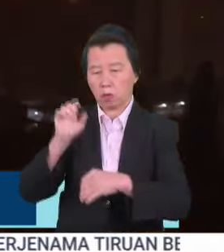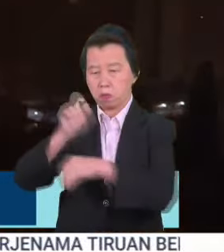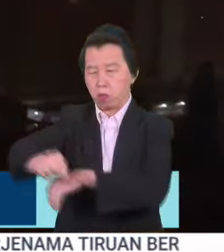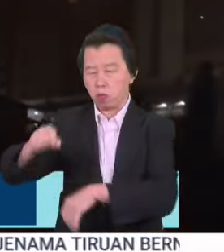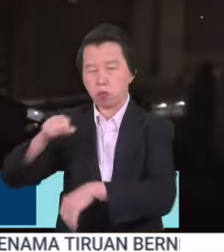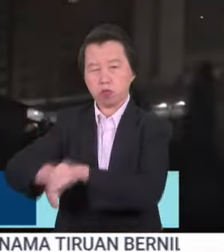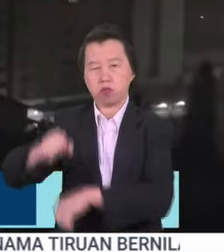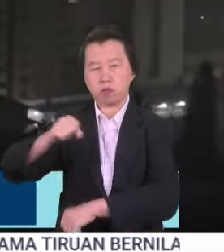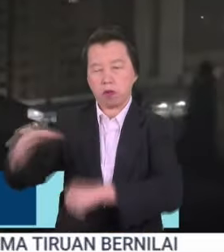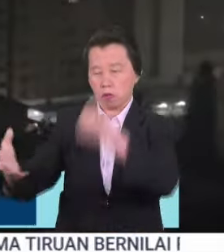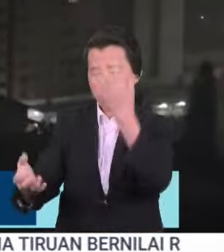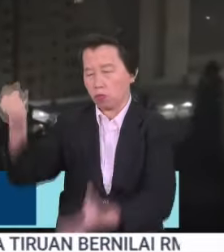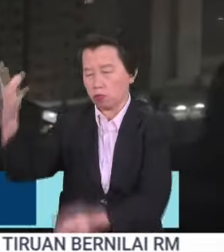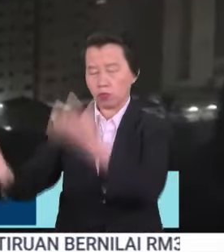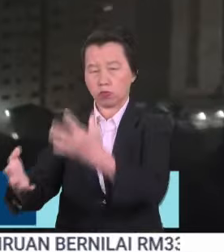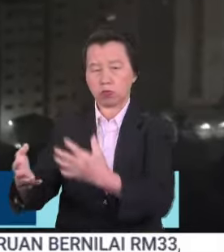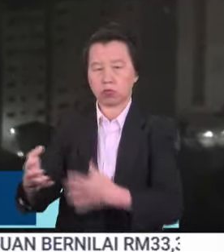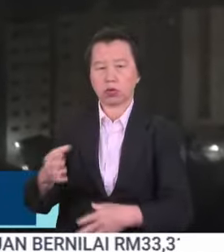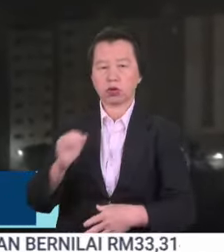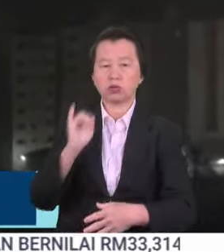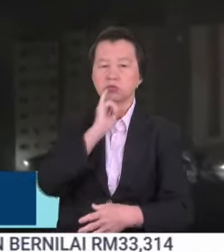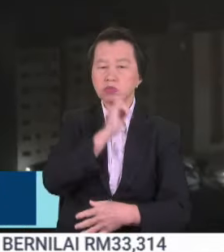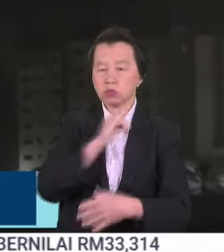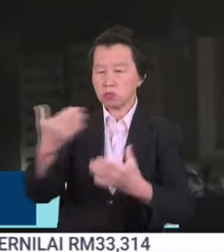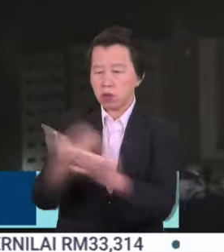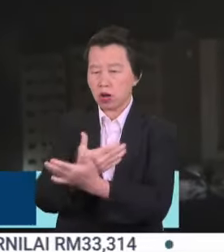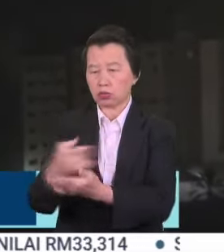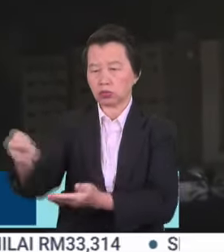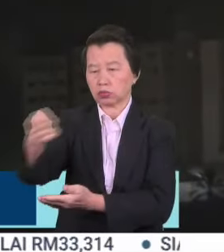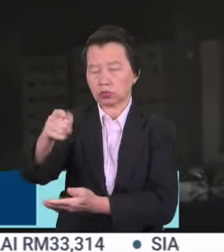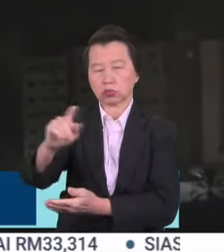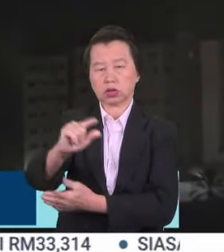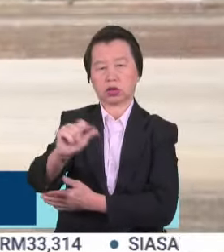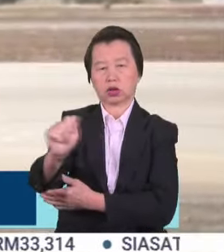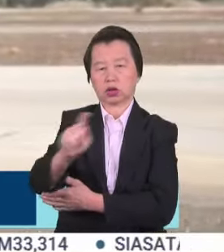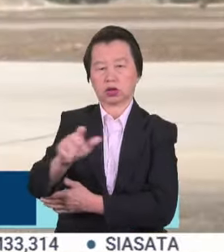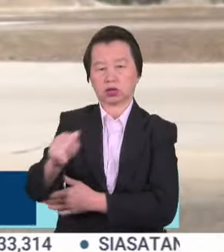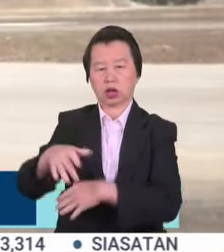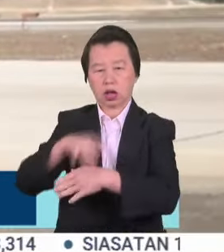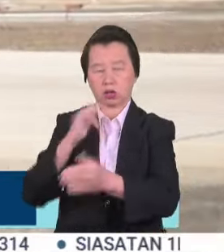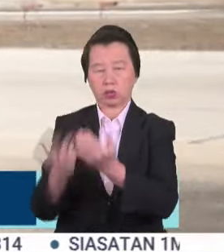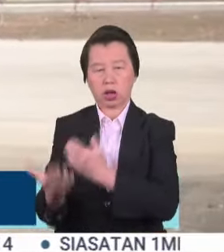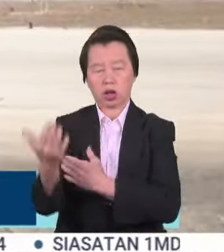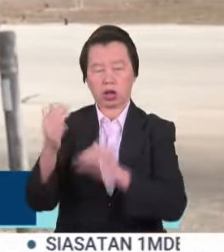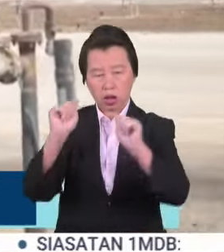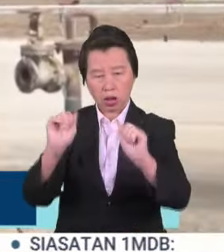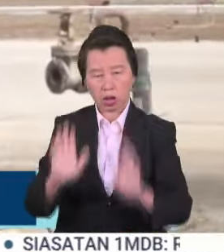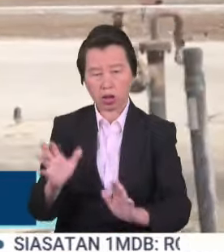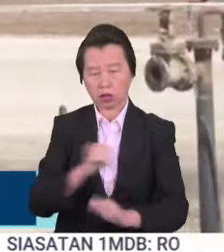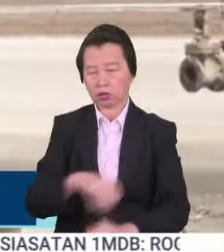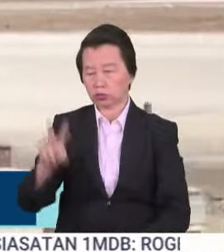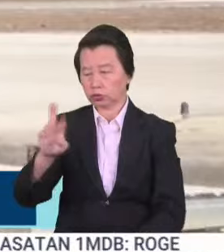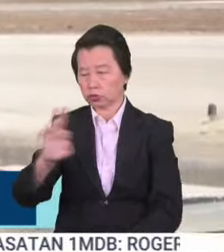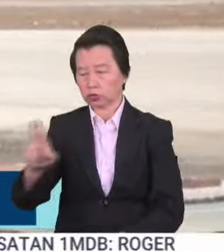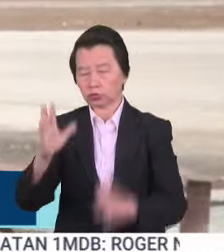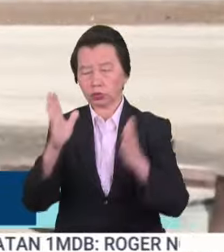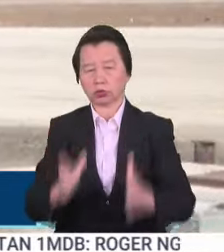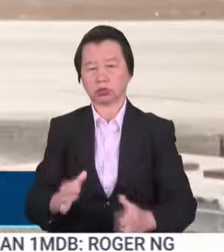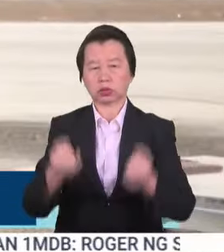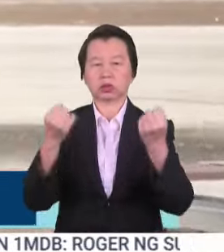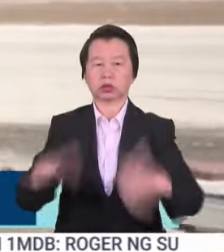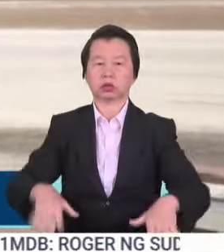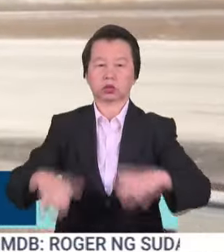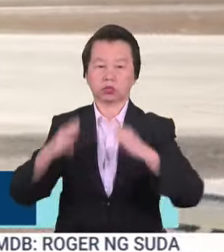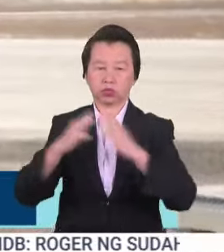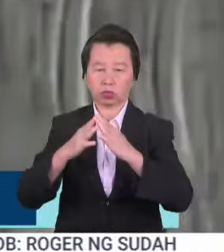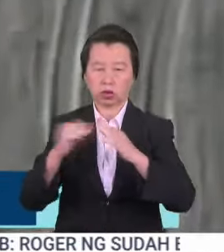itu. Tentera Zionis melancarkan serangan baharu di Semenanjung Gaza awal Ahad dan sekurang-kurangnya 20,000 penduduk Palestin kehilangan tempat